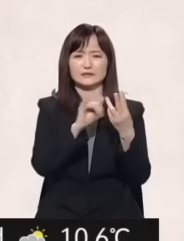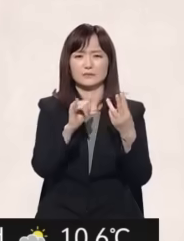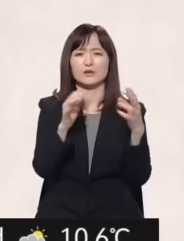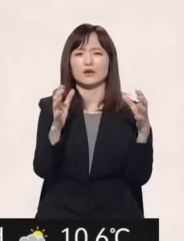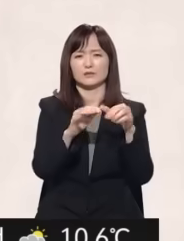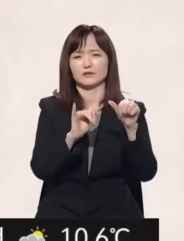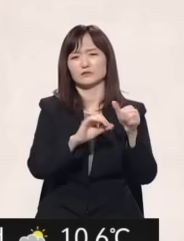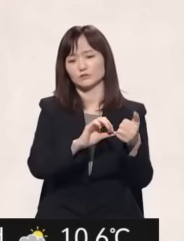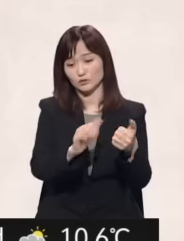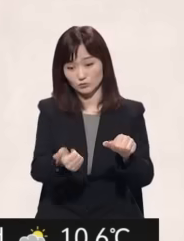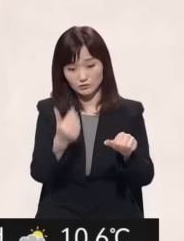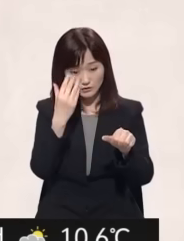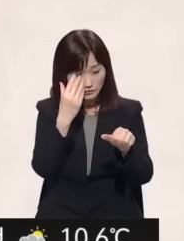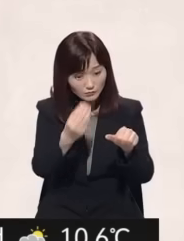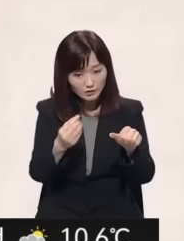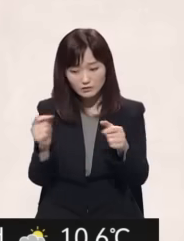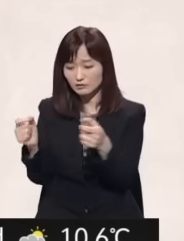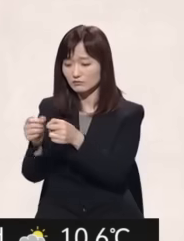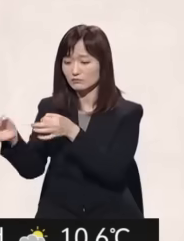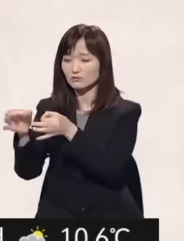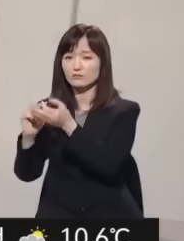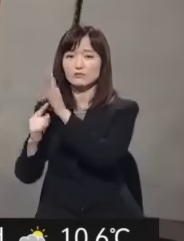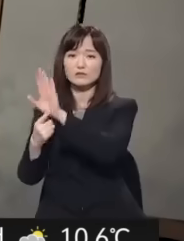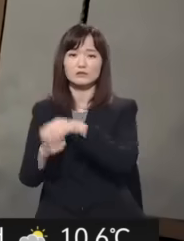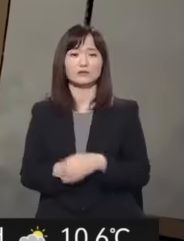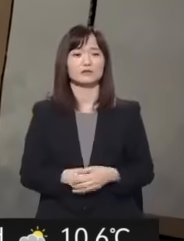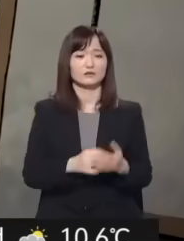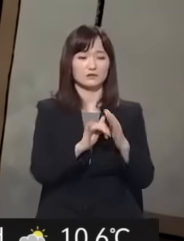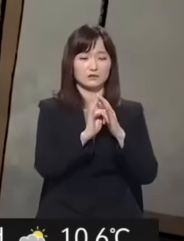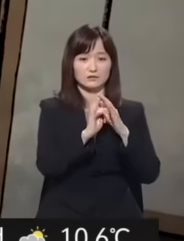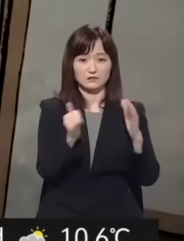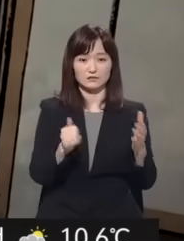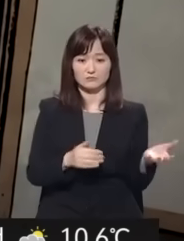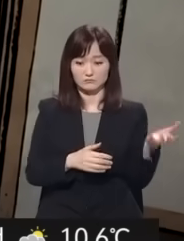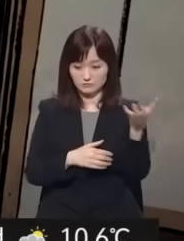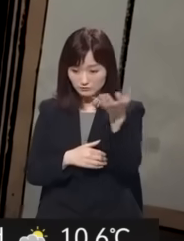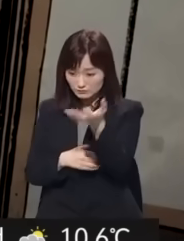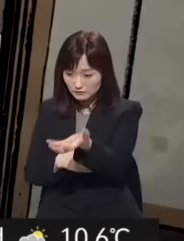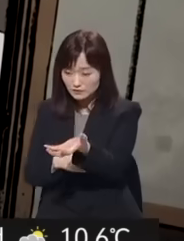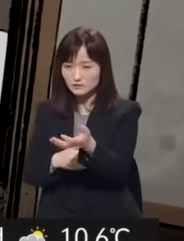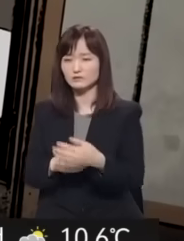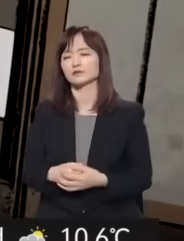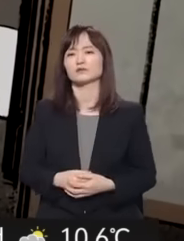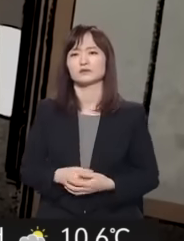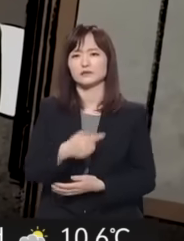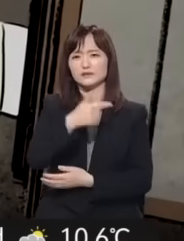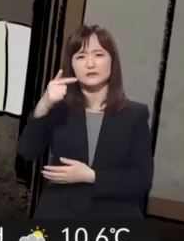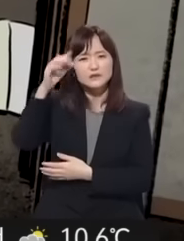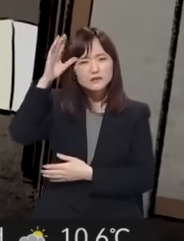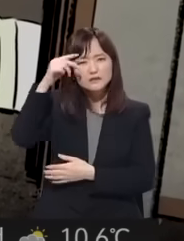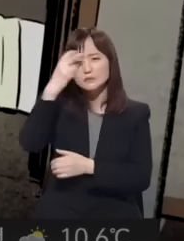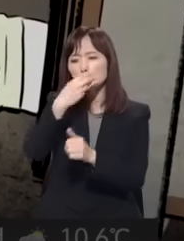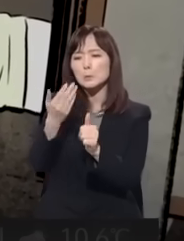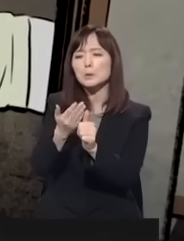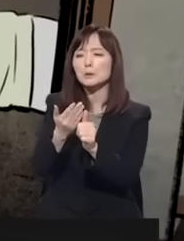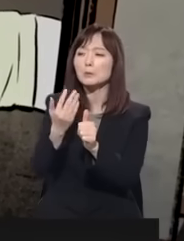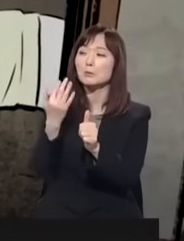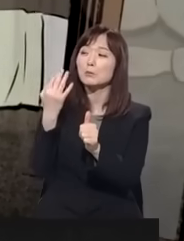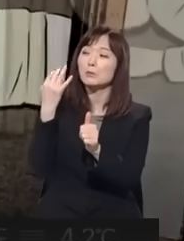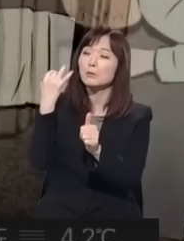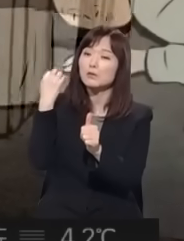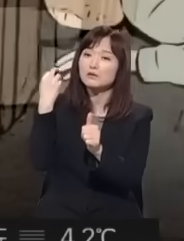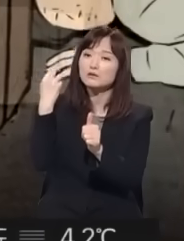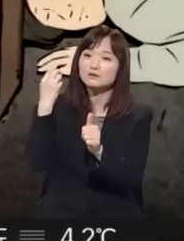발견했습니다 인근 가게 주인에 따르면이 가족이 처음 이사 온 뒤부터 수년 동안 큰 개를 키워왔는데 유독 며칠 전부터 그 개가